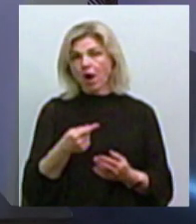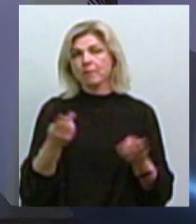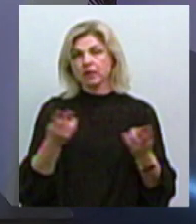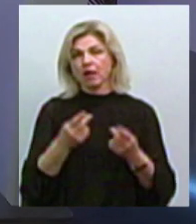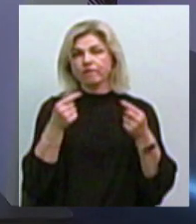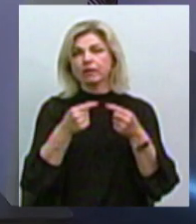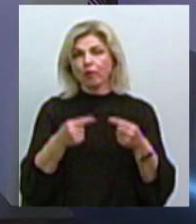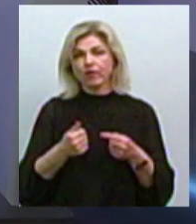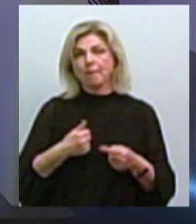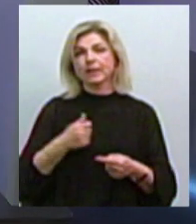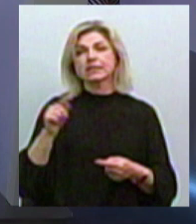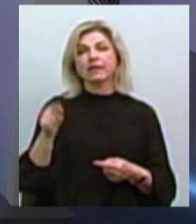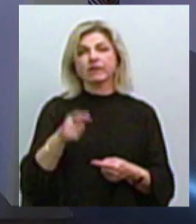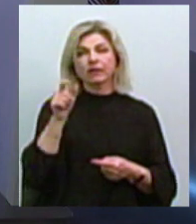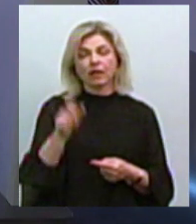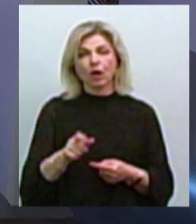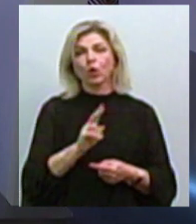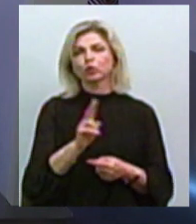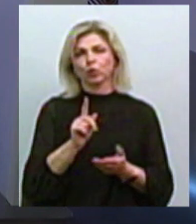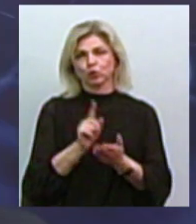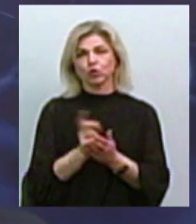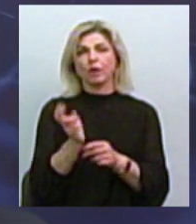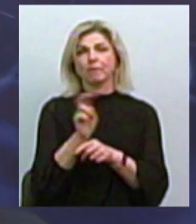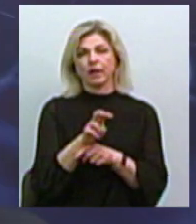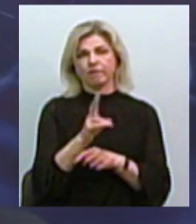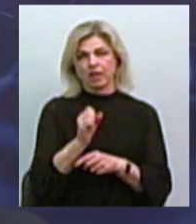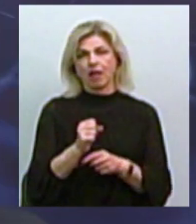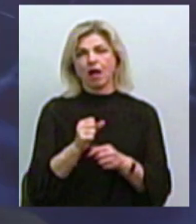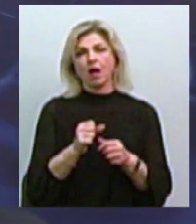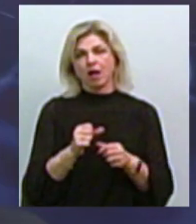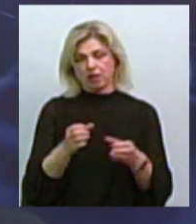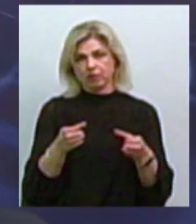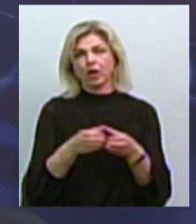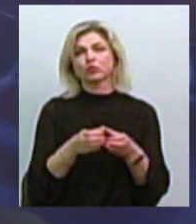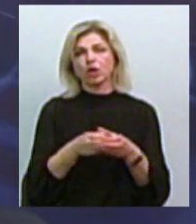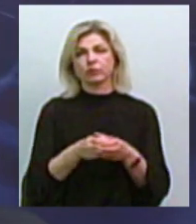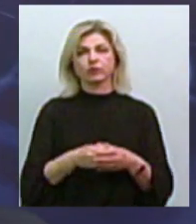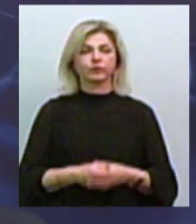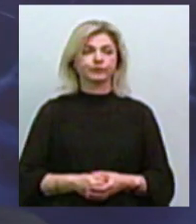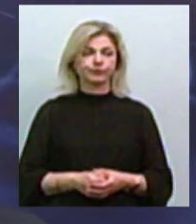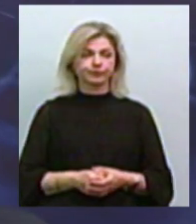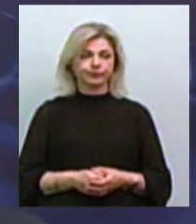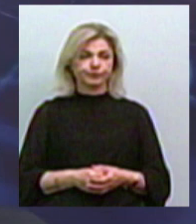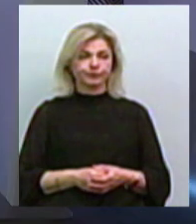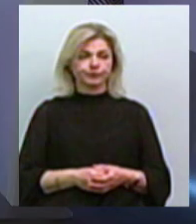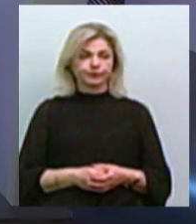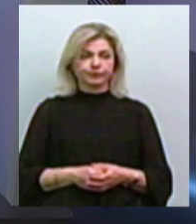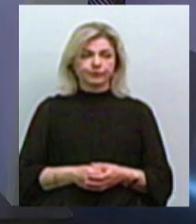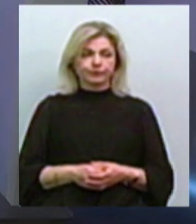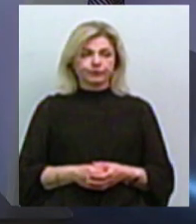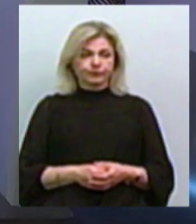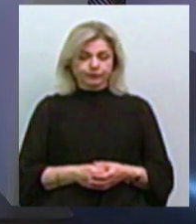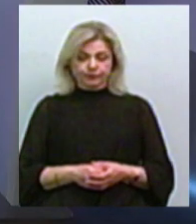відповідати призовник, який повинен прийти на призовну дільницю? Ольга, дякую вам теж за